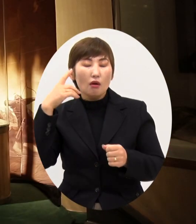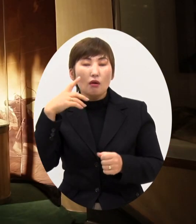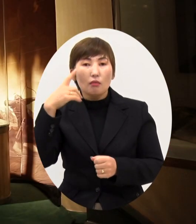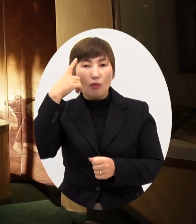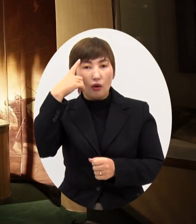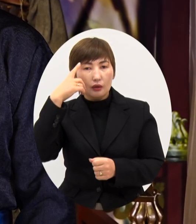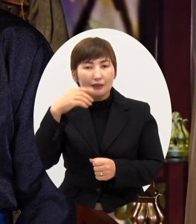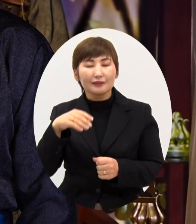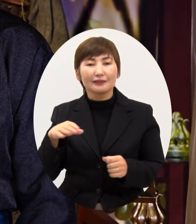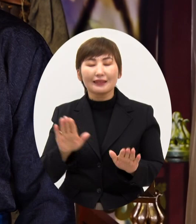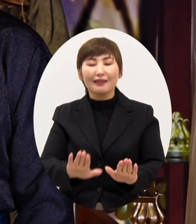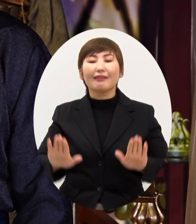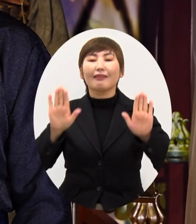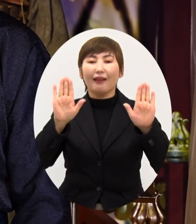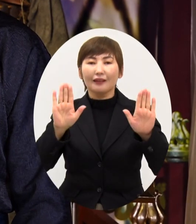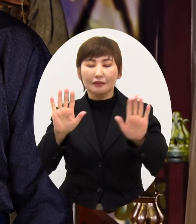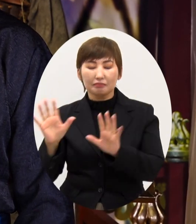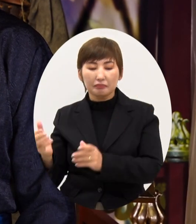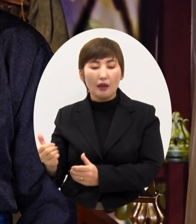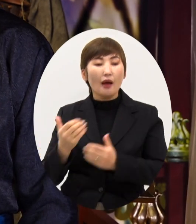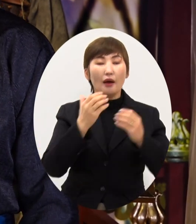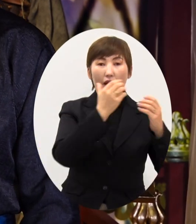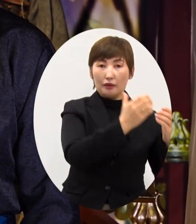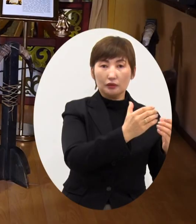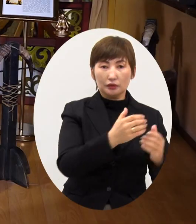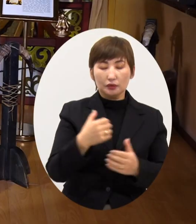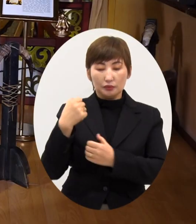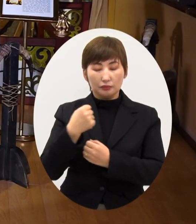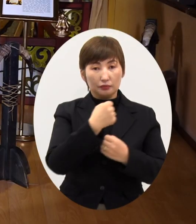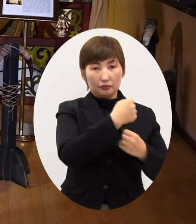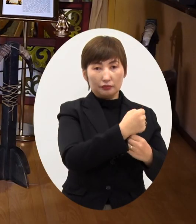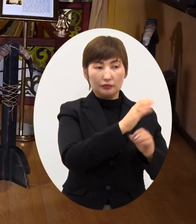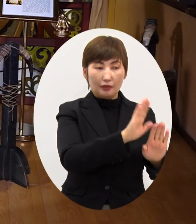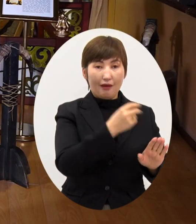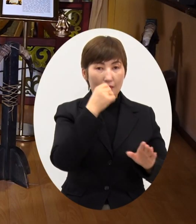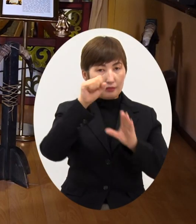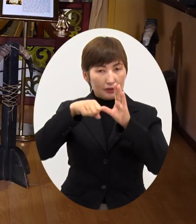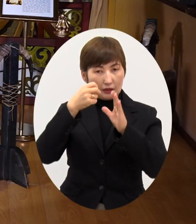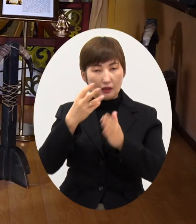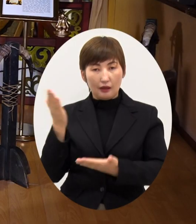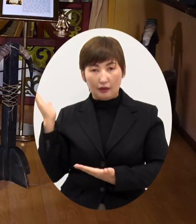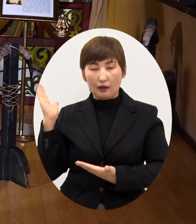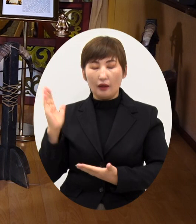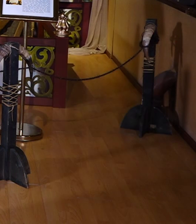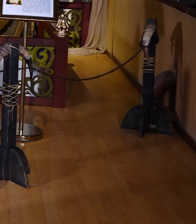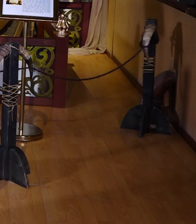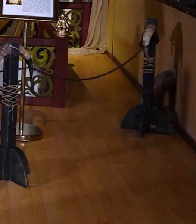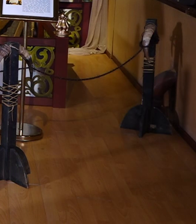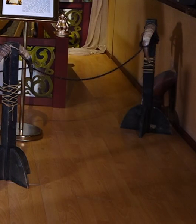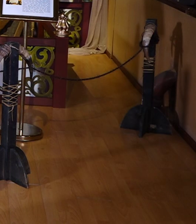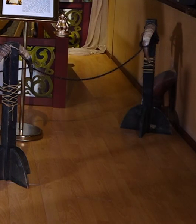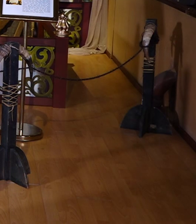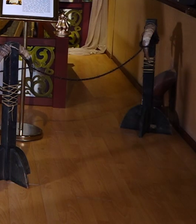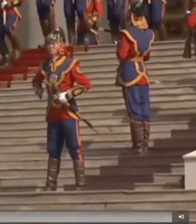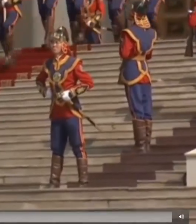үндэсний их баяр наадам эхэлдэг. За тэгвэл эсэн хөлт цагаан тугийг хэрхэн хүндэтгэн залах ёс хийж байгааг